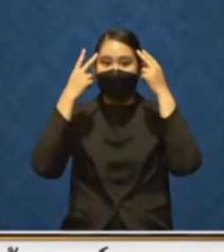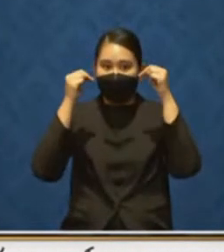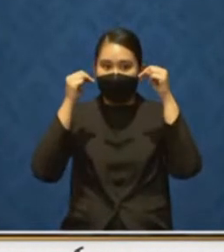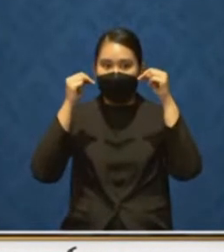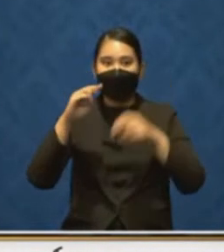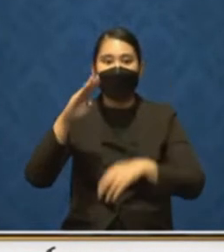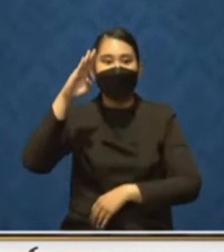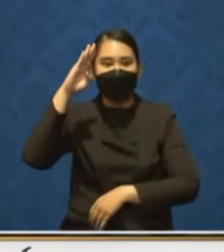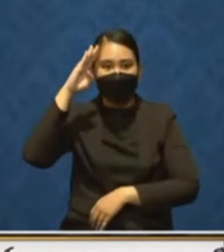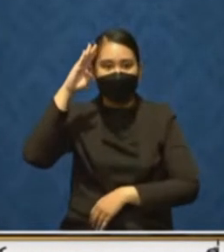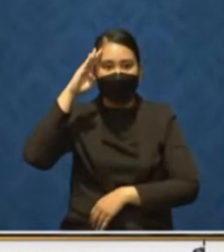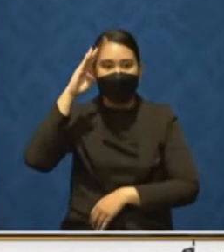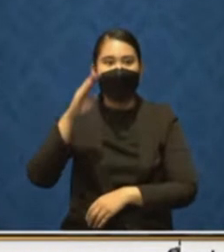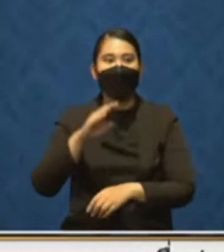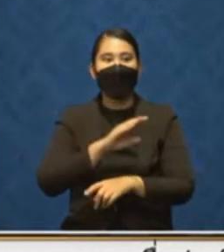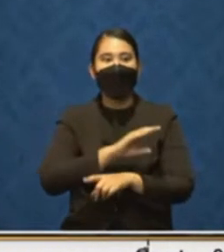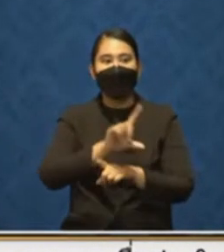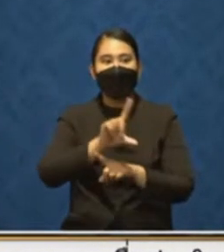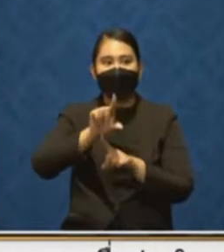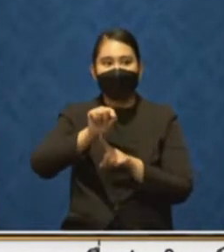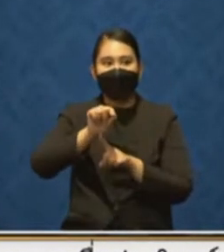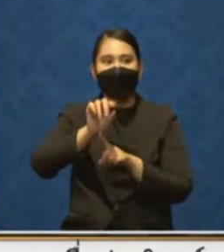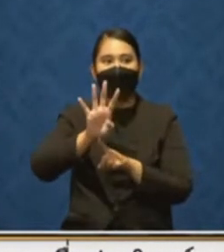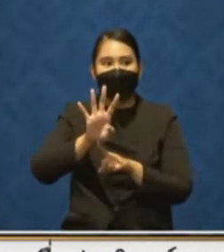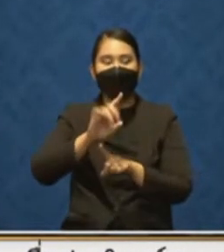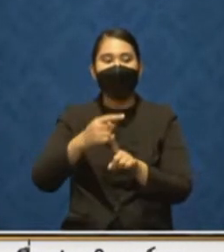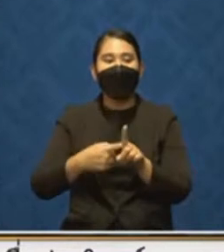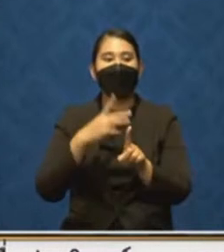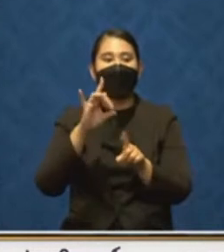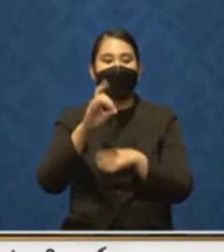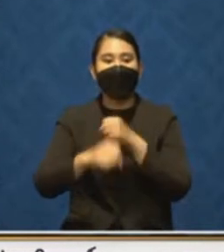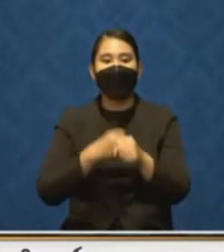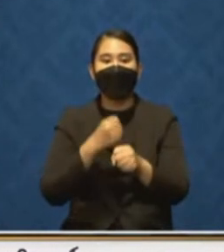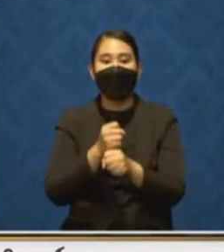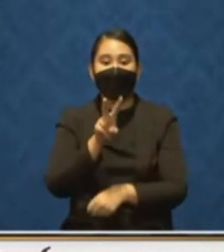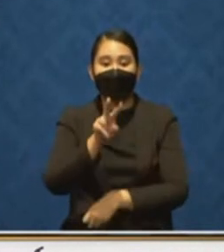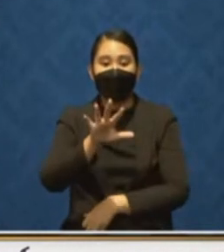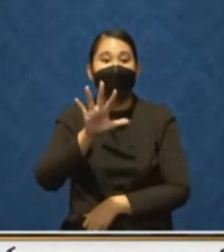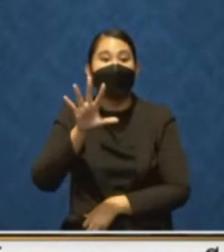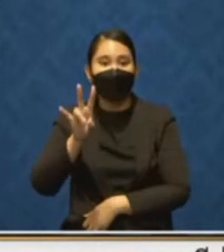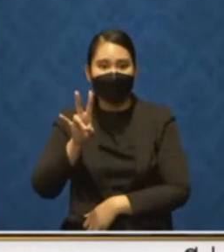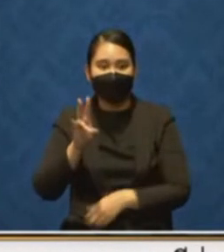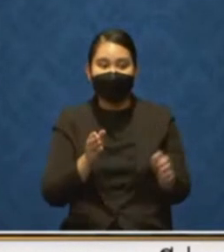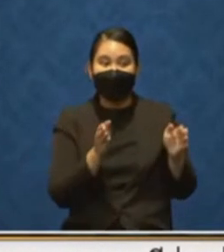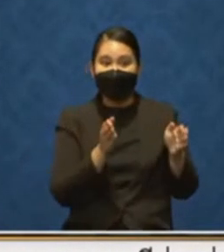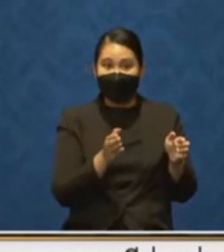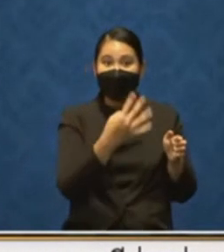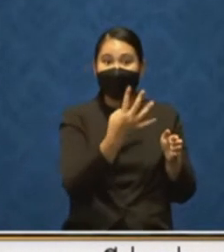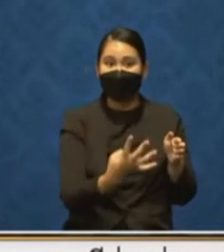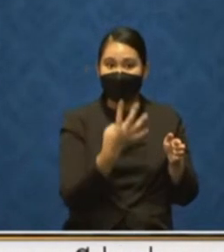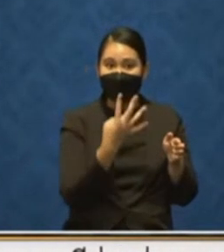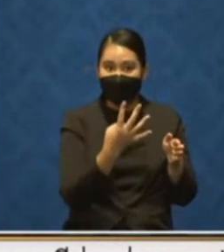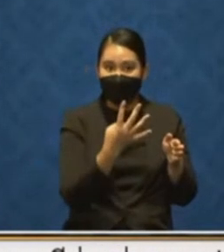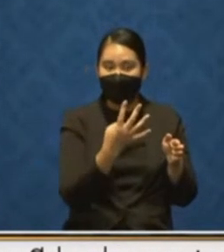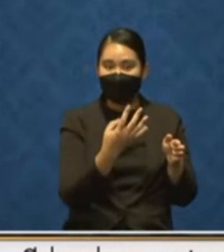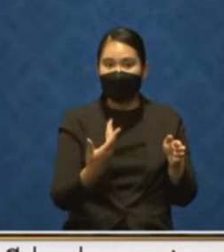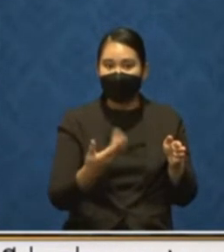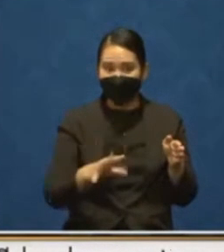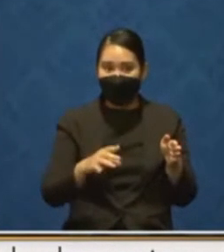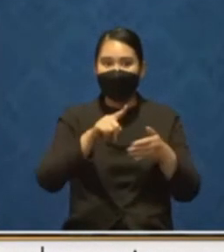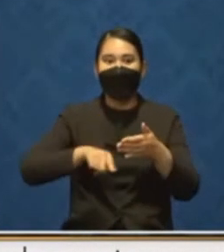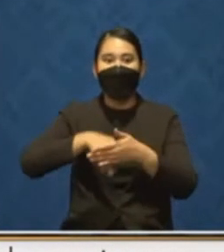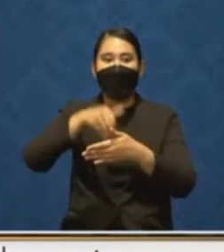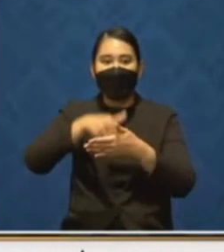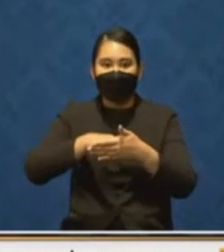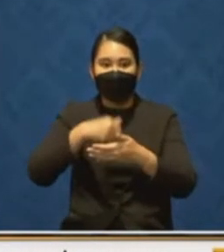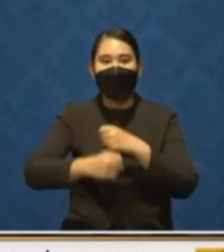นะครับเมื่อวันที่ 24สิงหาคม 57นะครับมันจะรวมกับการรวมกำลังเลือกตั้งเมื่อ